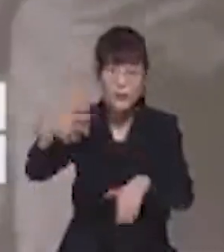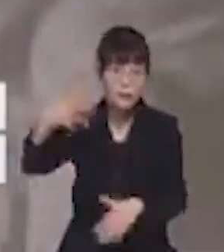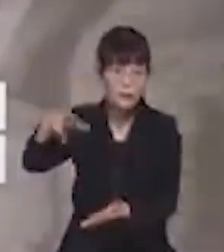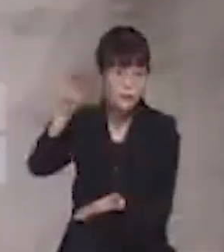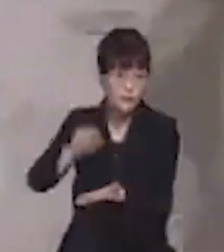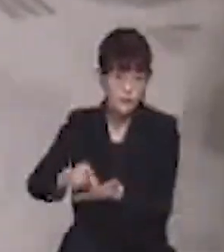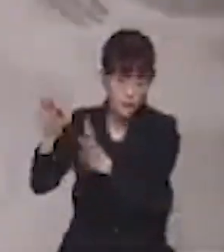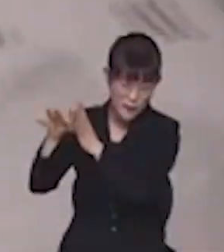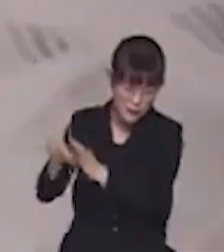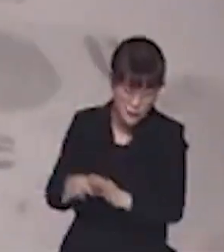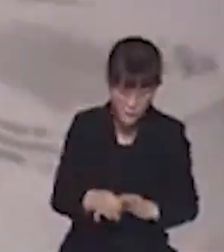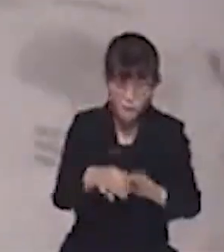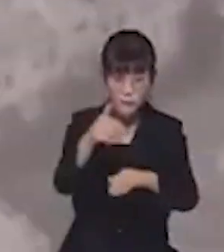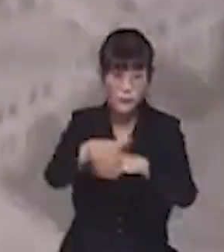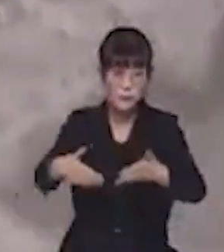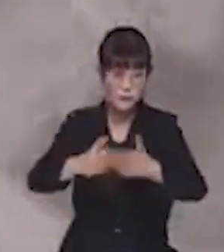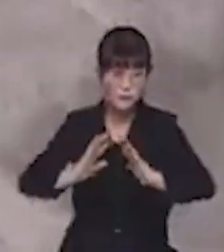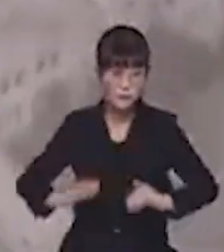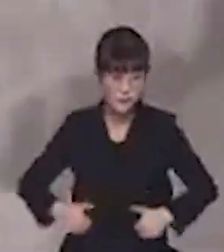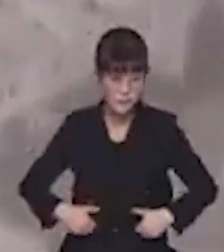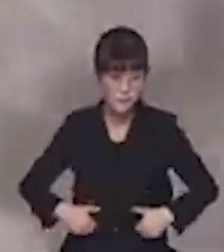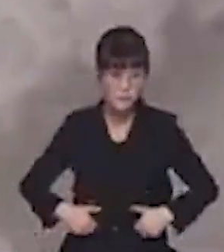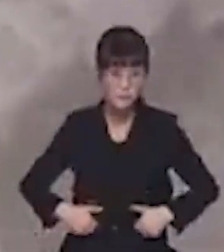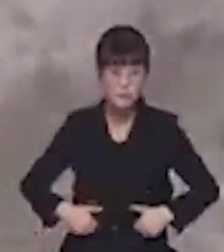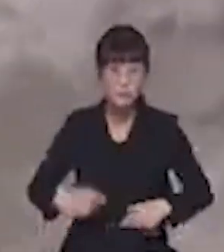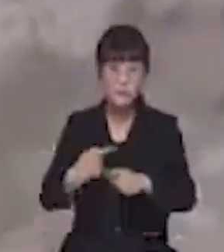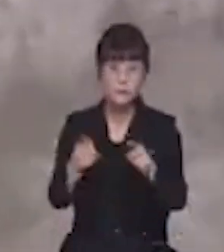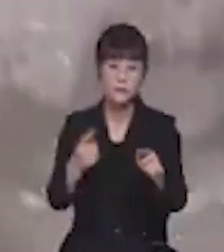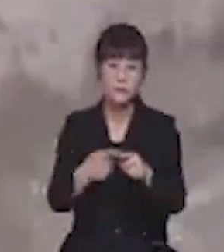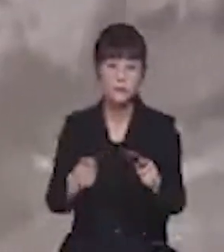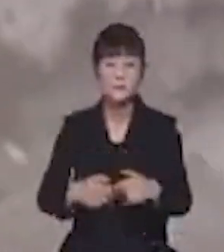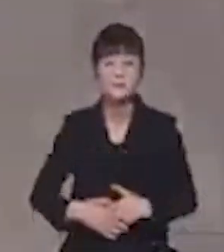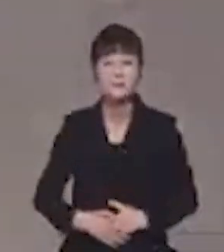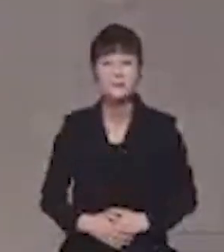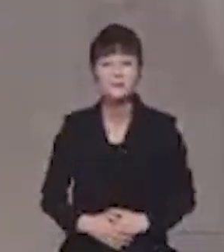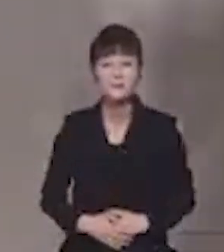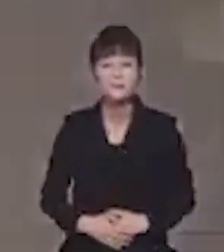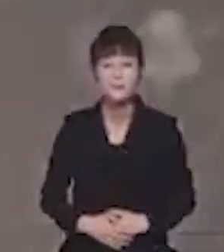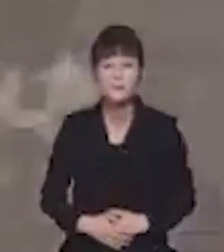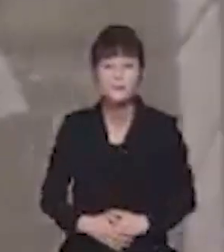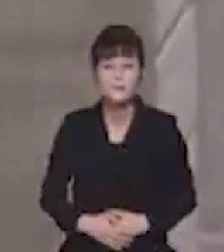후속 대책이 필요하다는 지적이 나오고 있습니다. KBC 임경섭입니다.